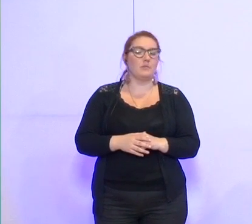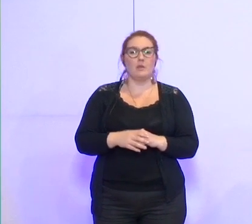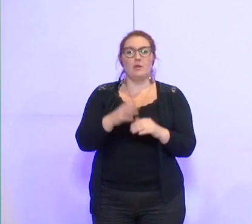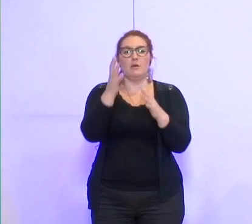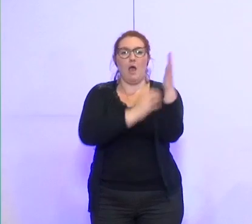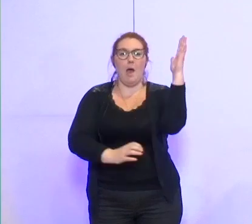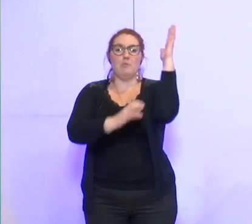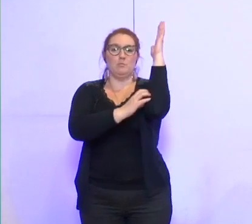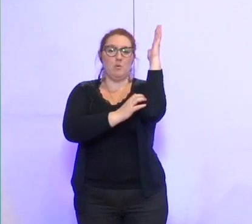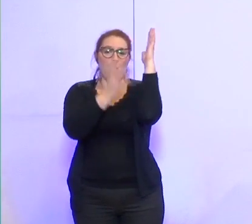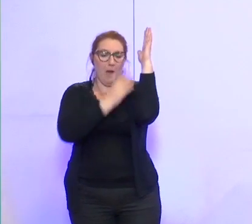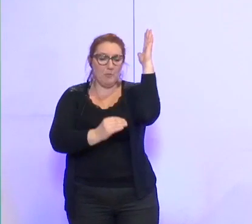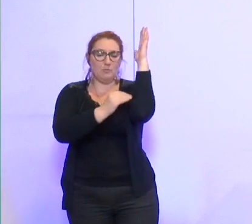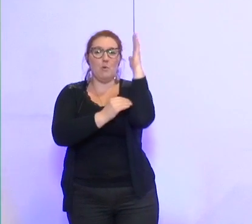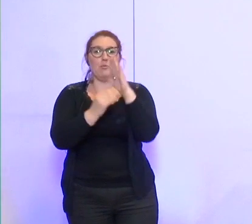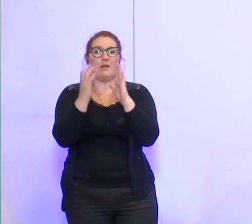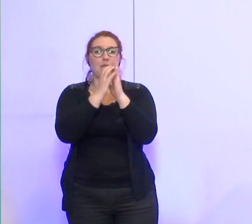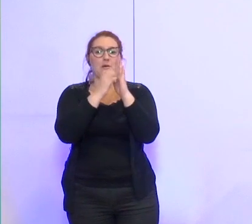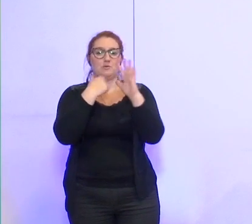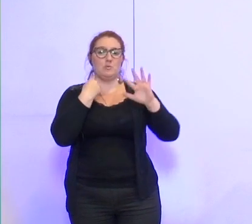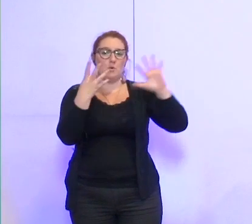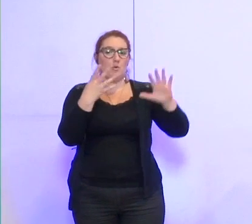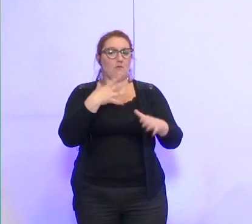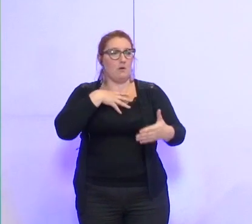Amendement à cette délibération numéro 9, qui ne prend pas part au vote ?